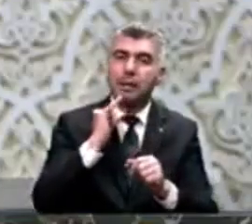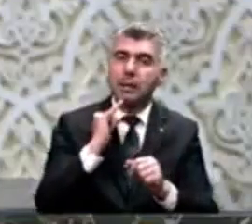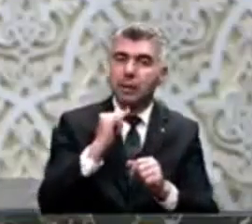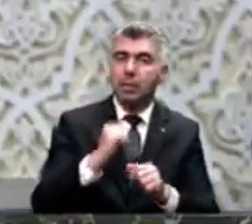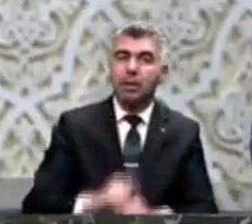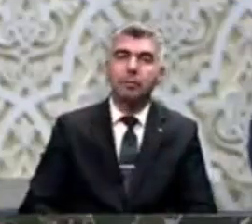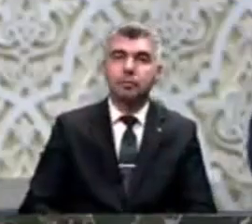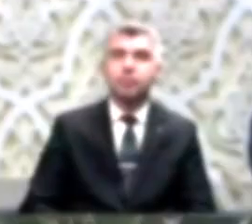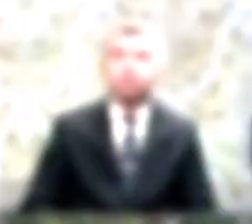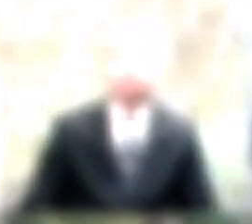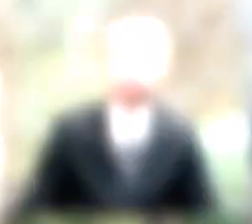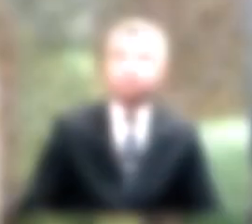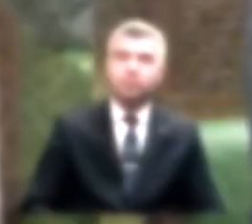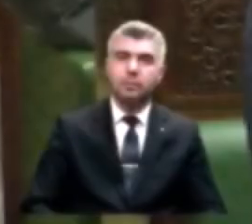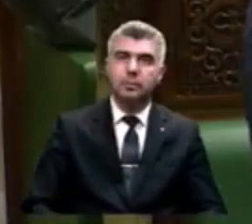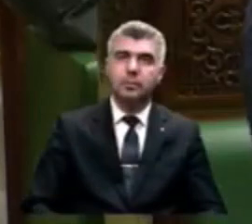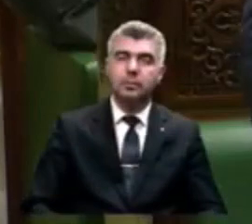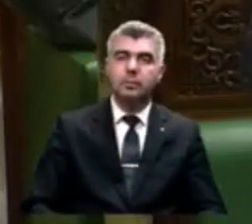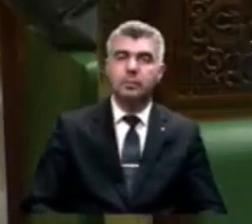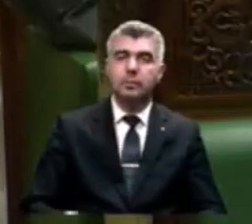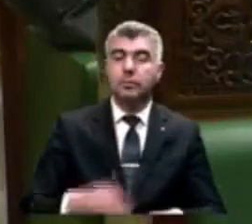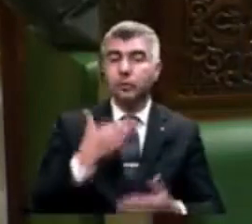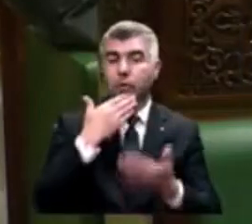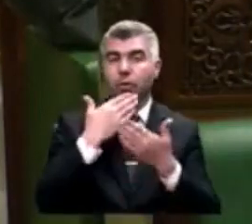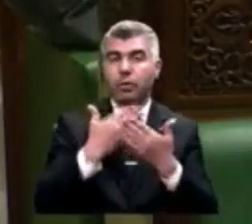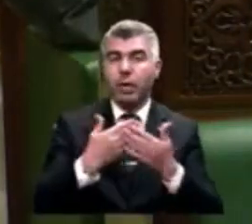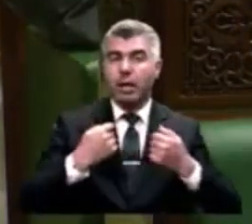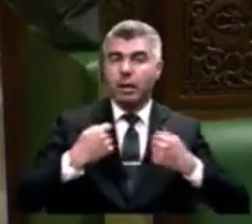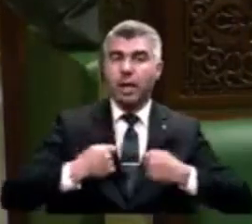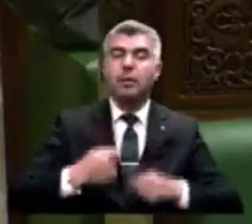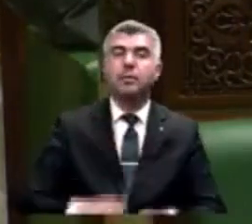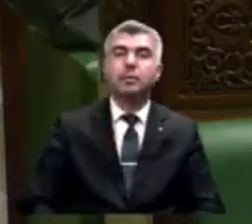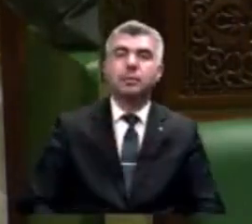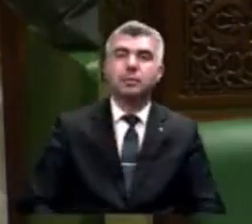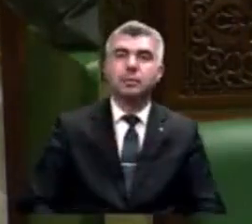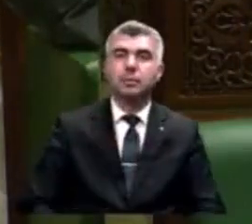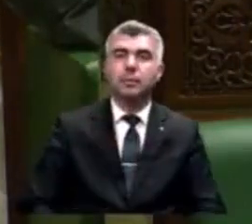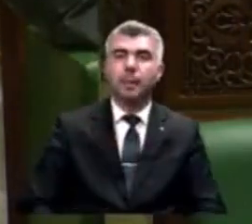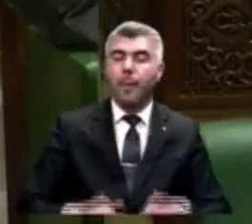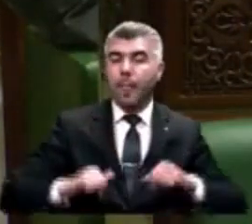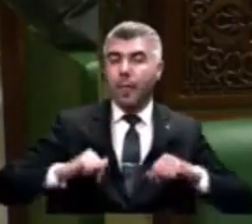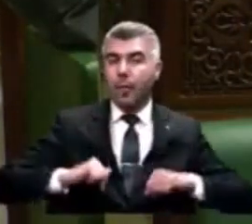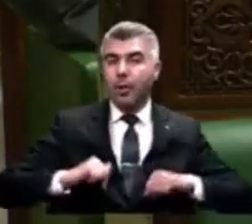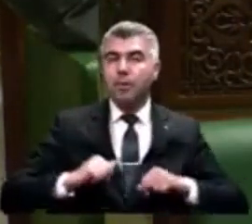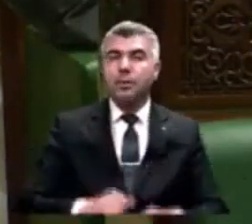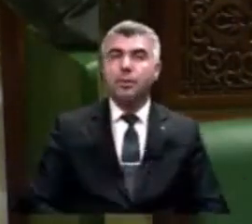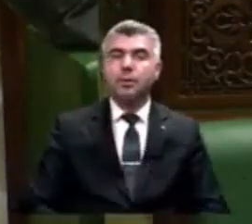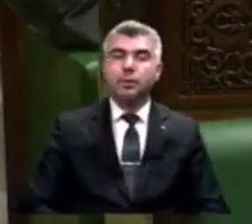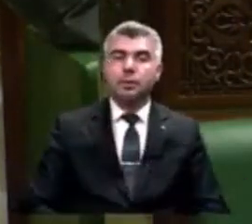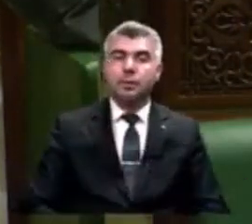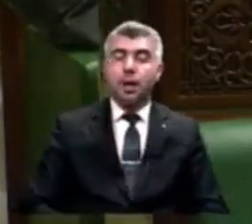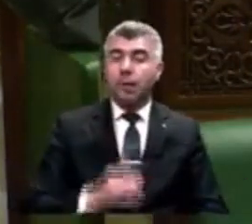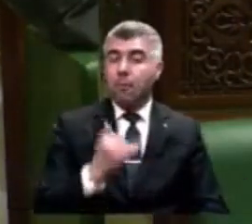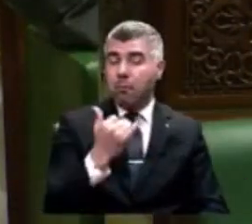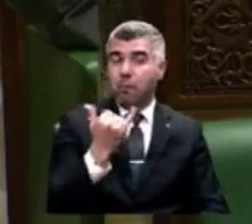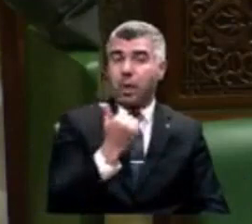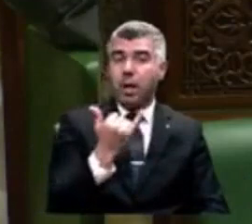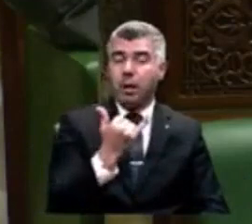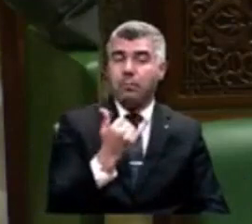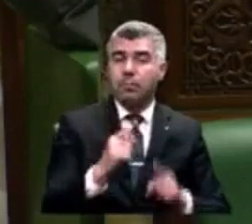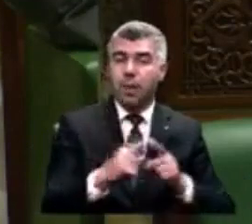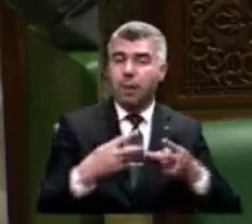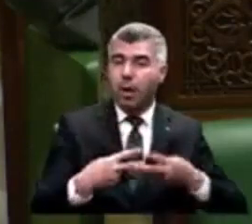شكرا سيد، شكرا سيد المستشار. شكرا سيد الرئيس. سيد الوزير، مهم ما اعلنتم